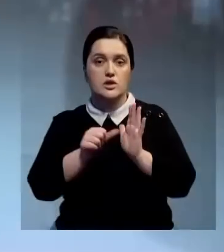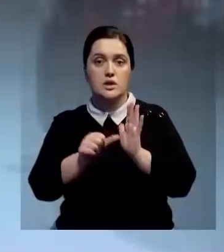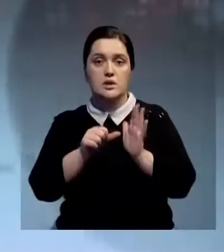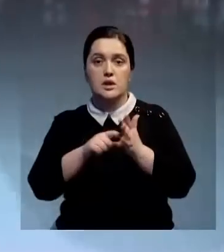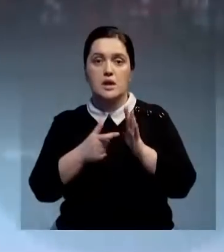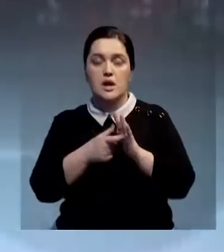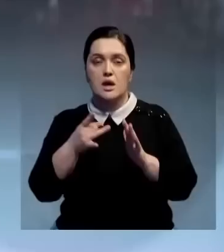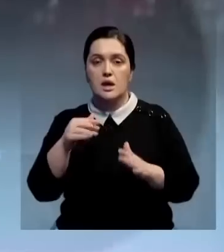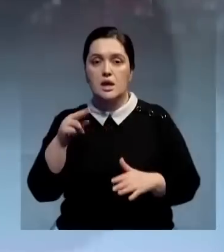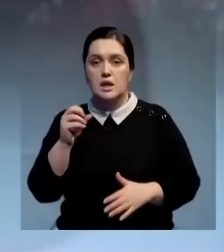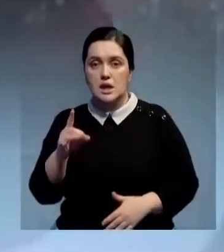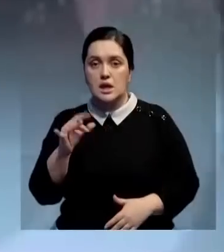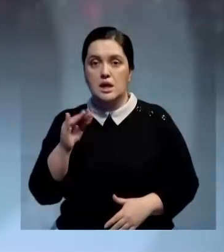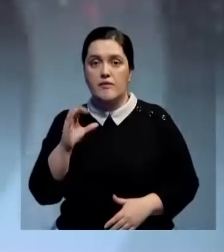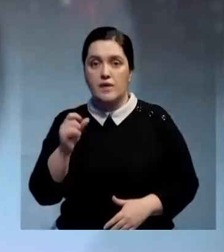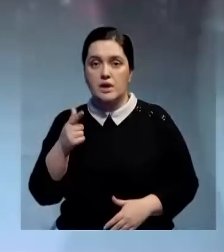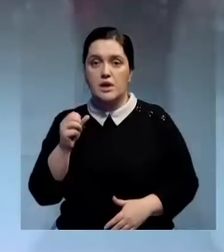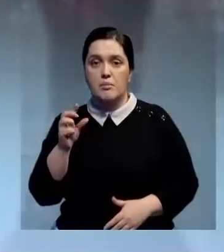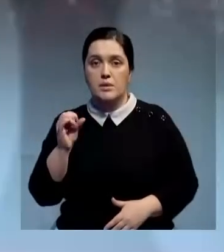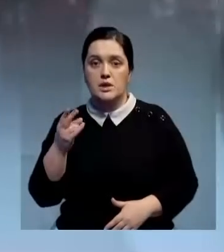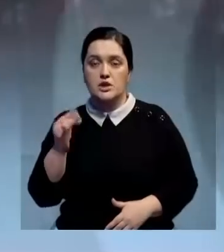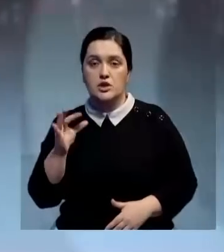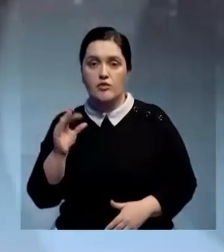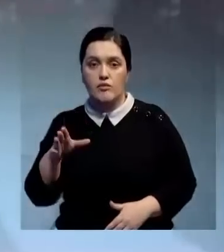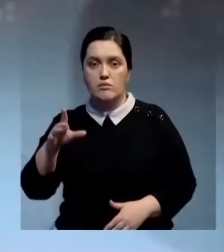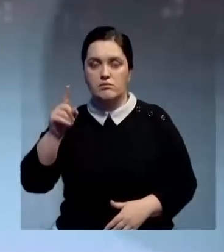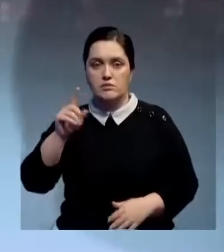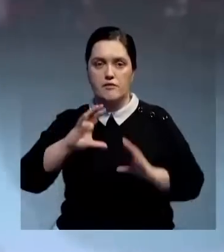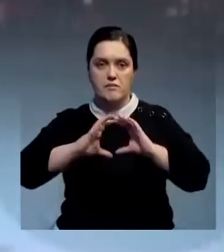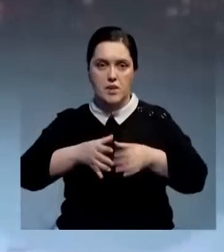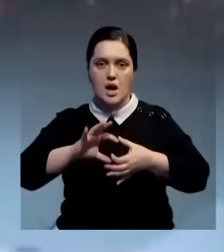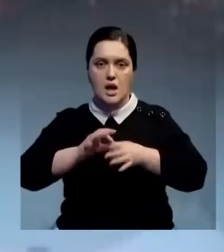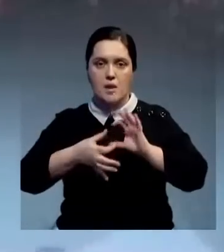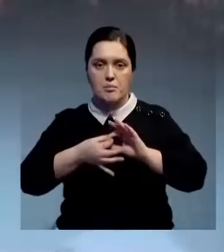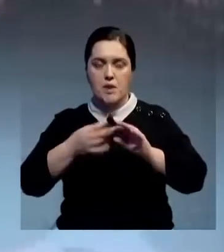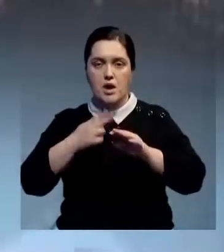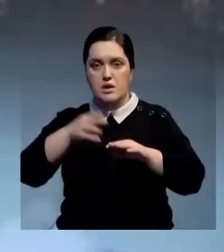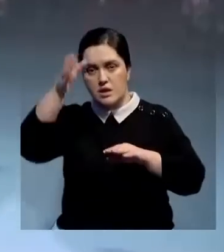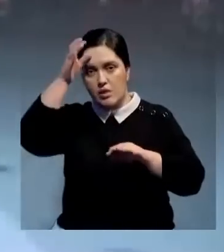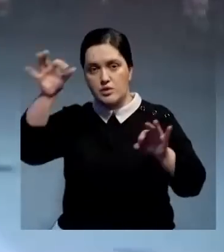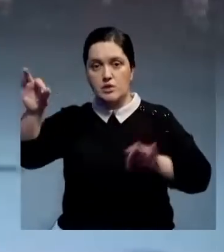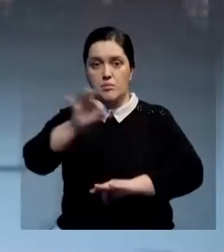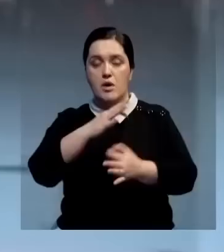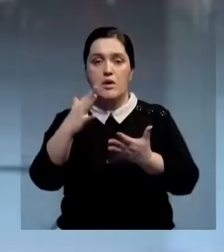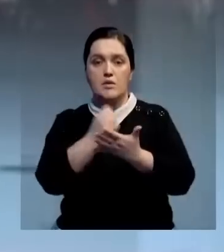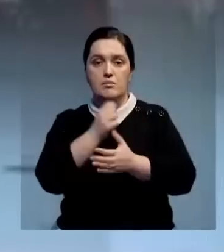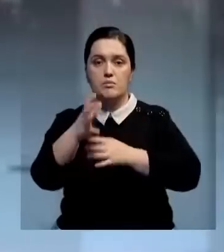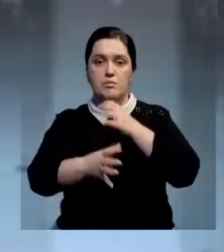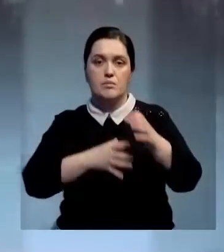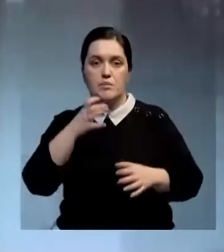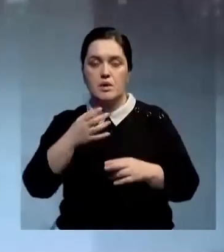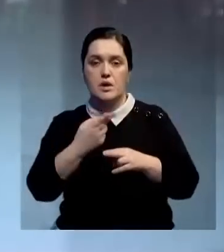6-классник из Риддера Иван Гребенщиков произвел фурор на Всемирной олимпиаде инновационных научных проектов. Выиграл международный